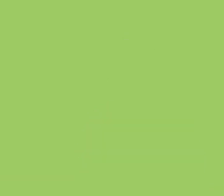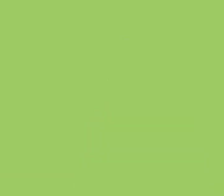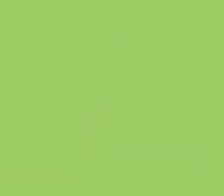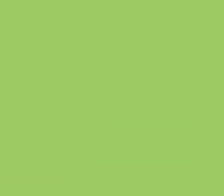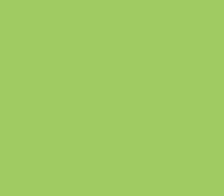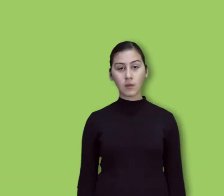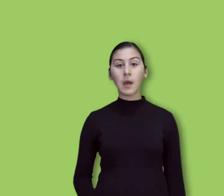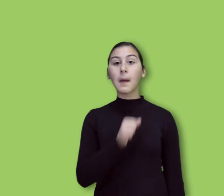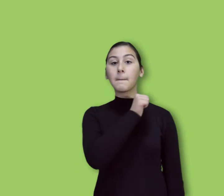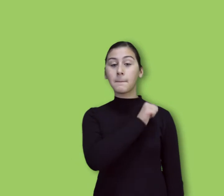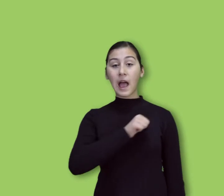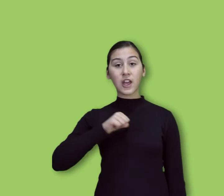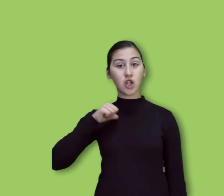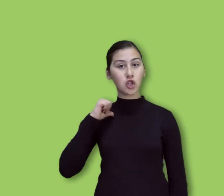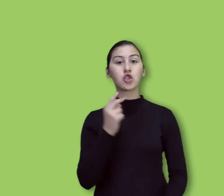მაისური.